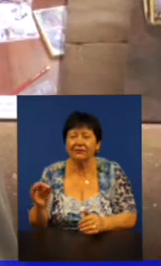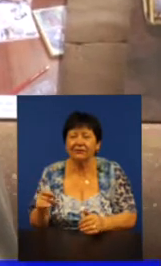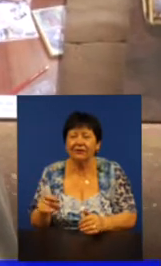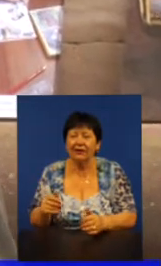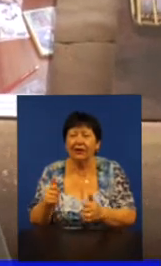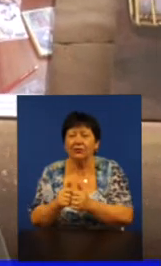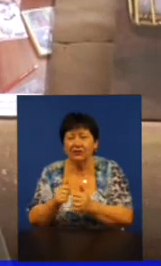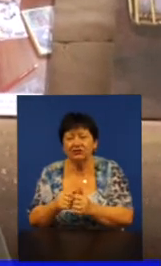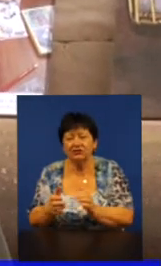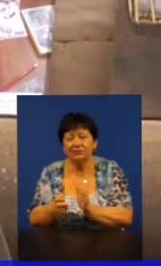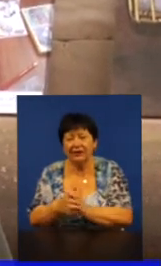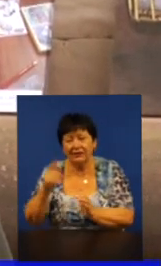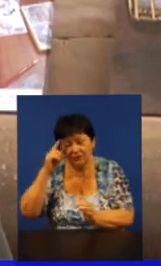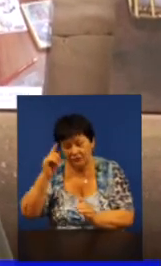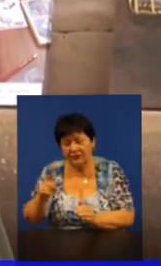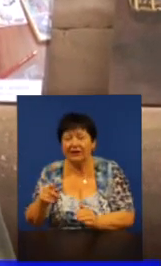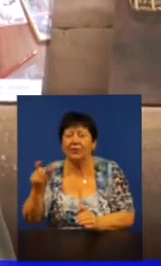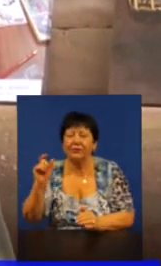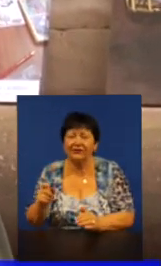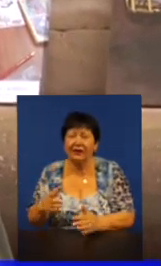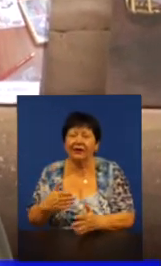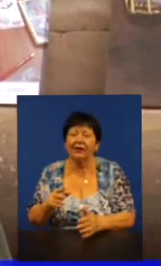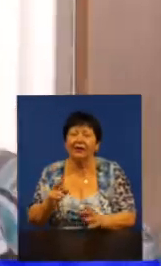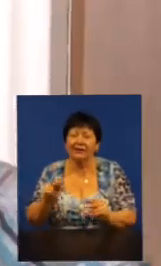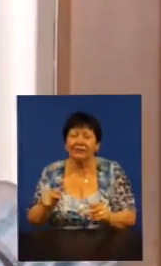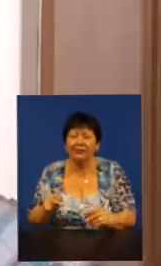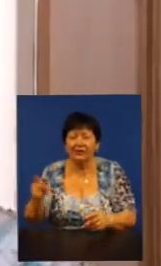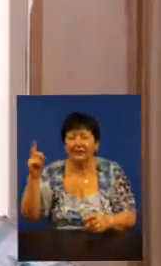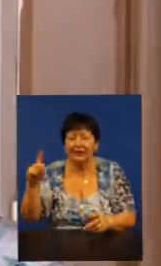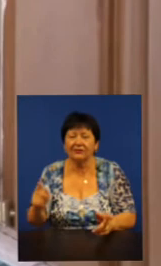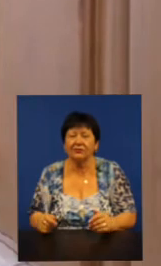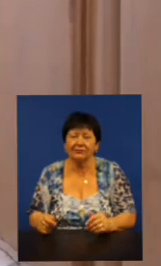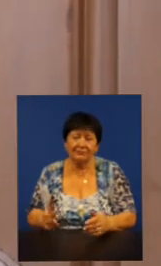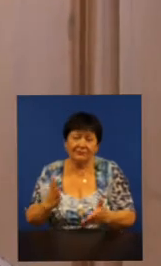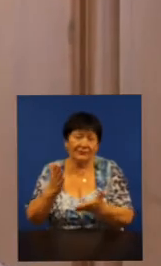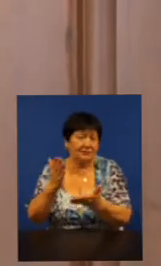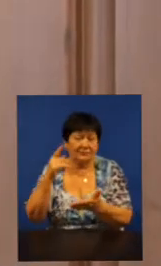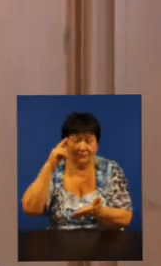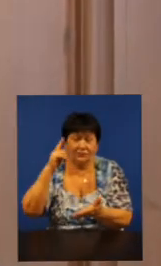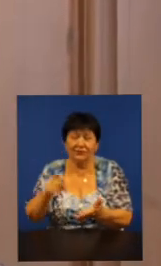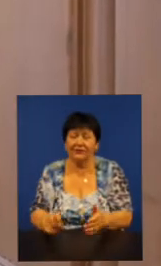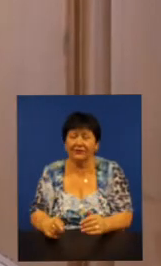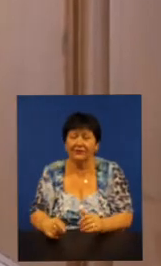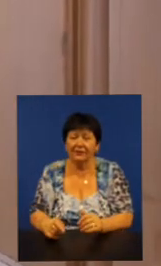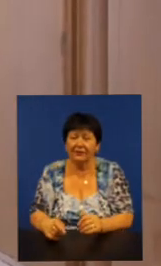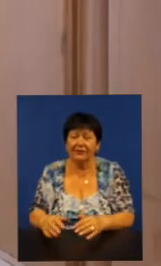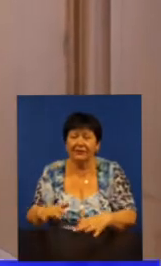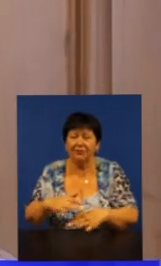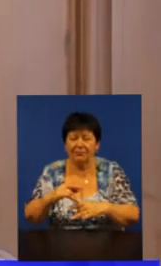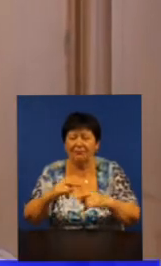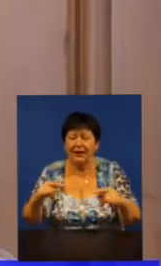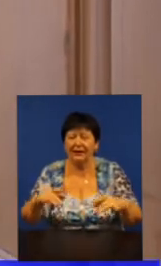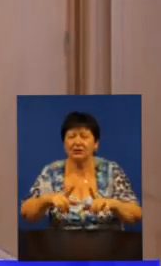și prietenii îl cunosc ca un om responsabil, muncitor și creator. Îl cunosc de pe banca